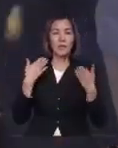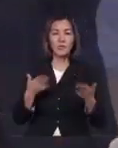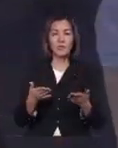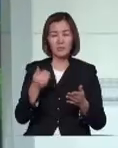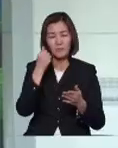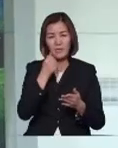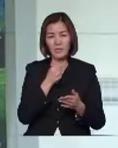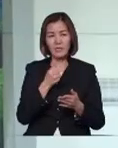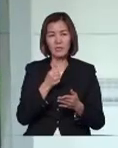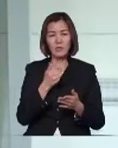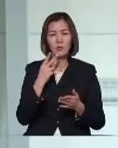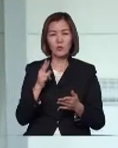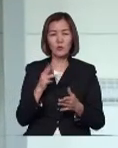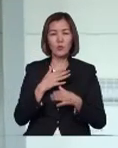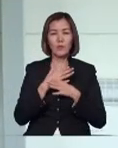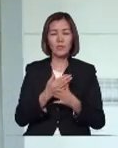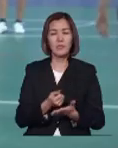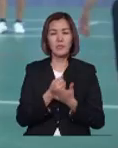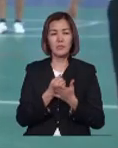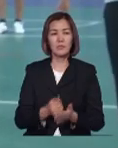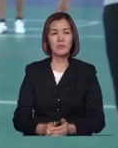благодарность всем, кто внес лепту в это благое дело.